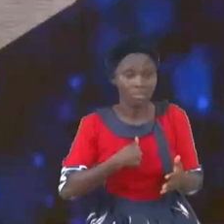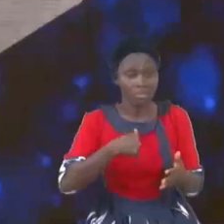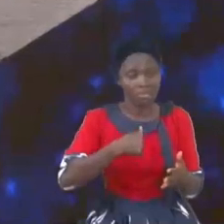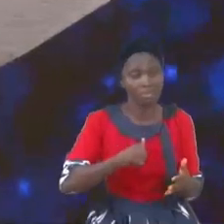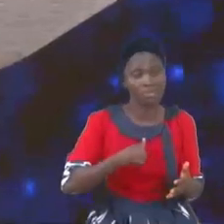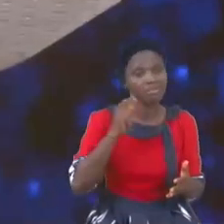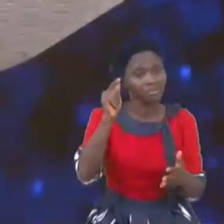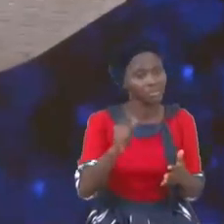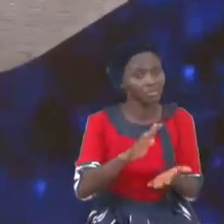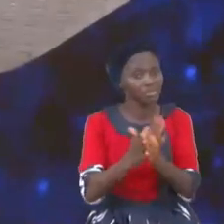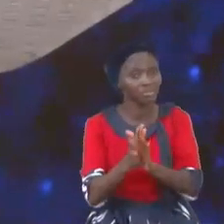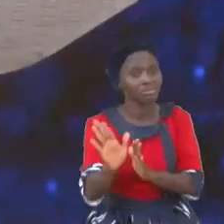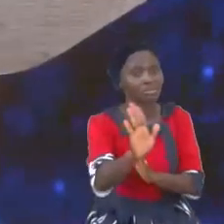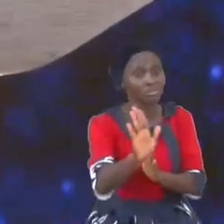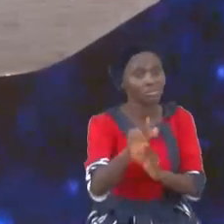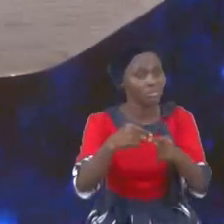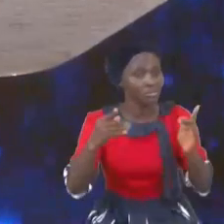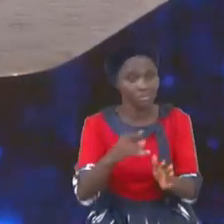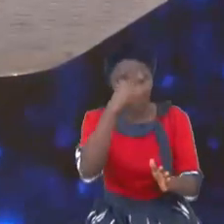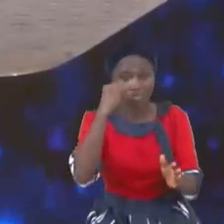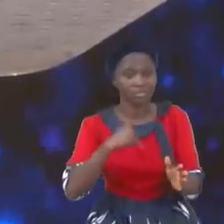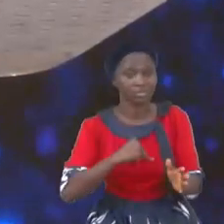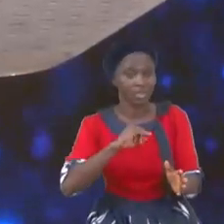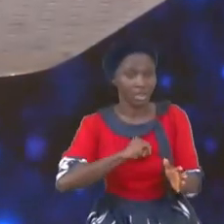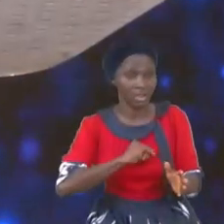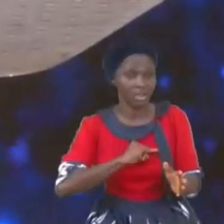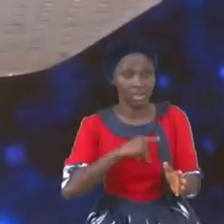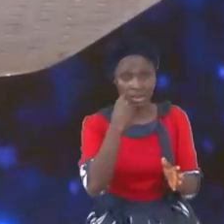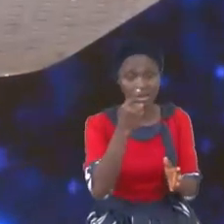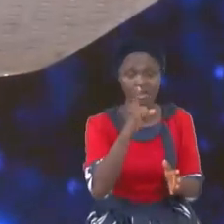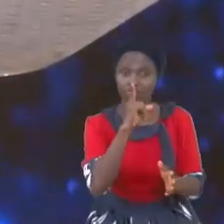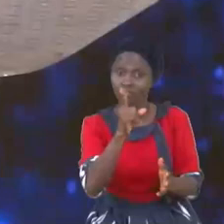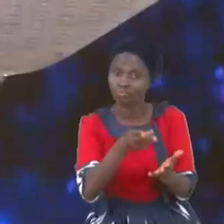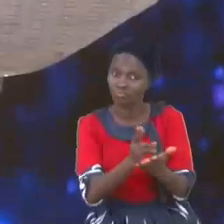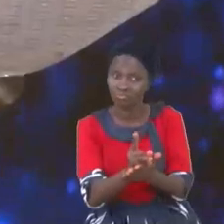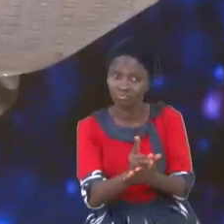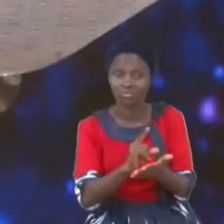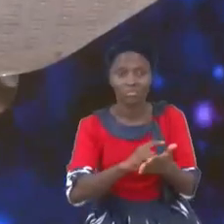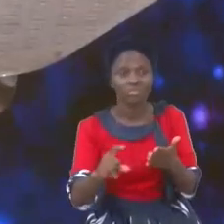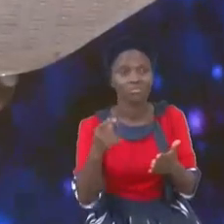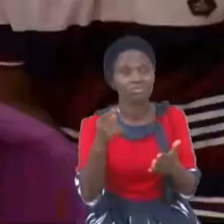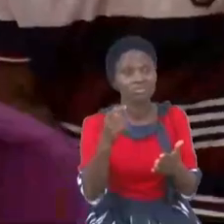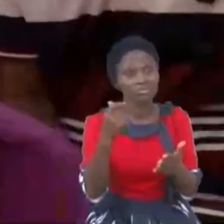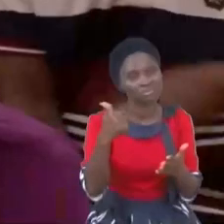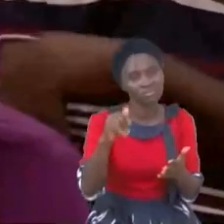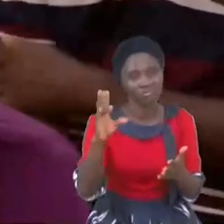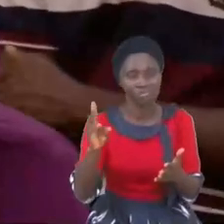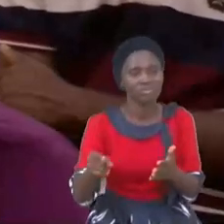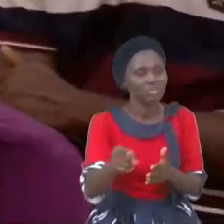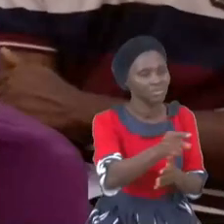vérité? Verset 17. Le zèle qu'ils ont pour vous n'est pas